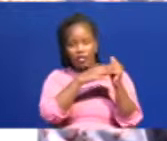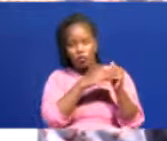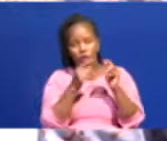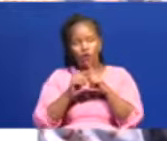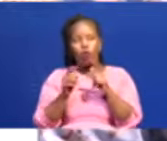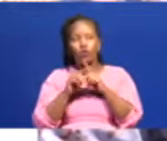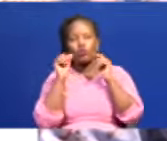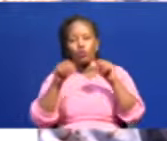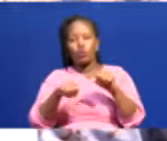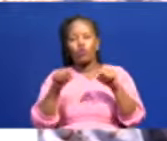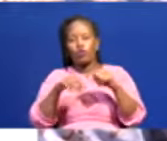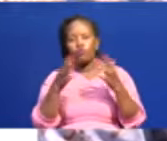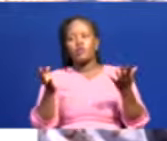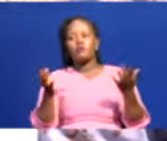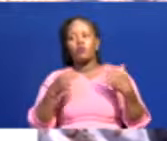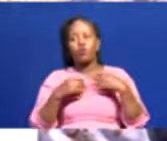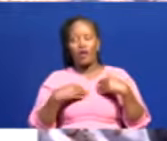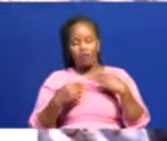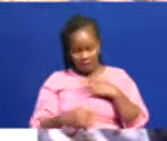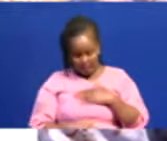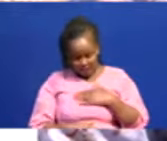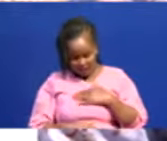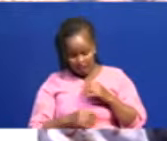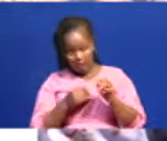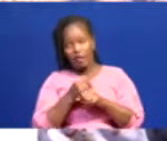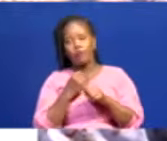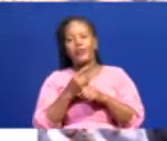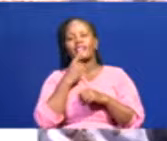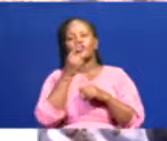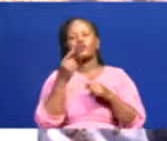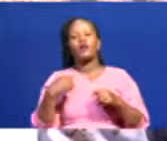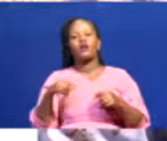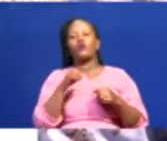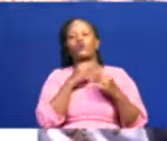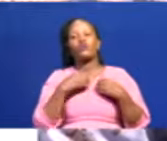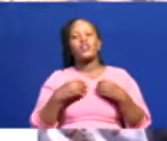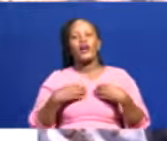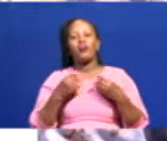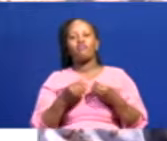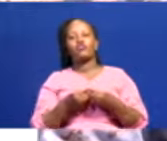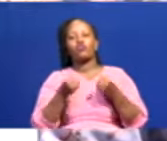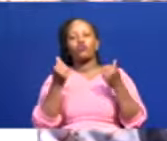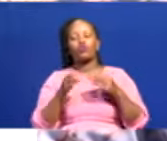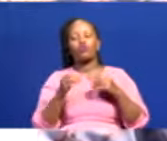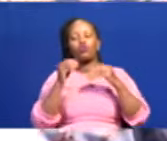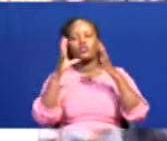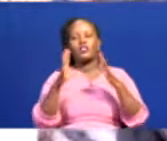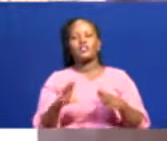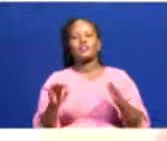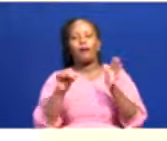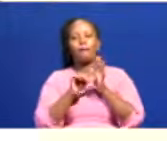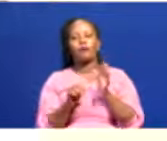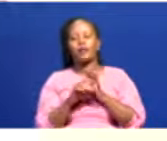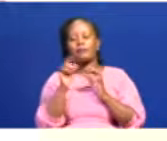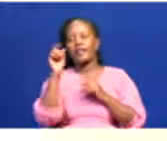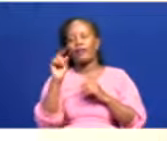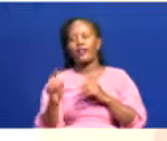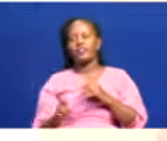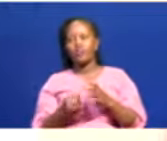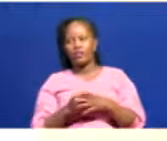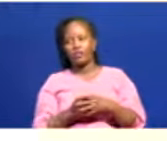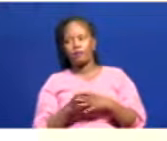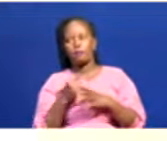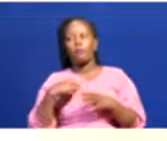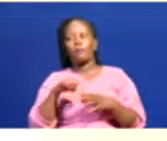the lost dignity of making sure we have a solution, we have a homegrown solution to teaching issues in our region. We also have